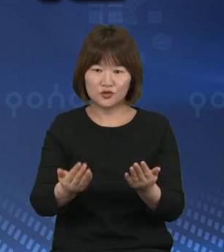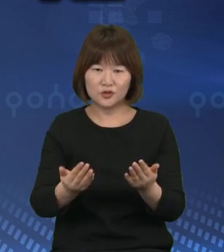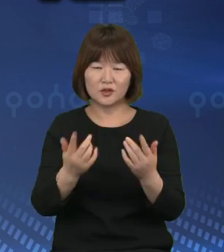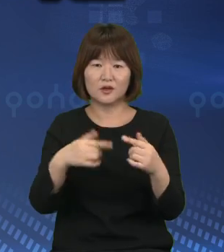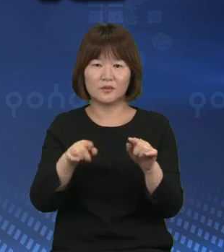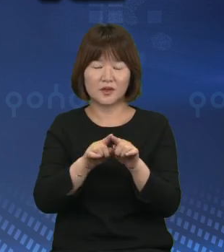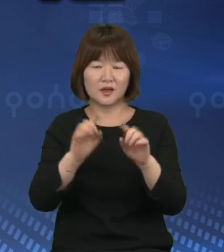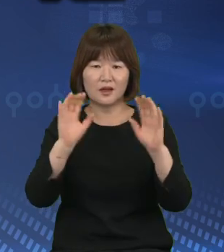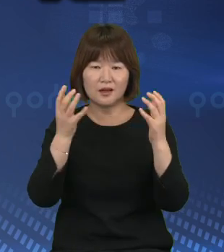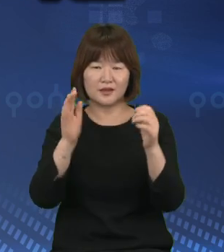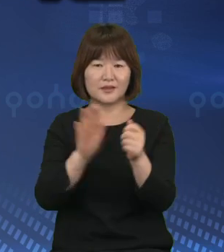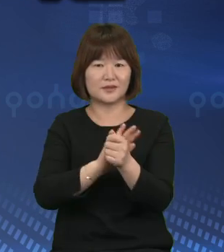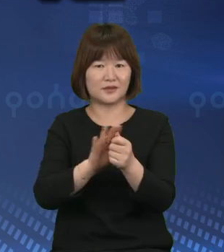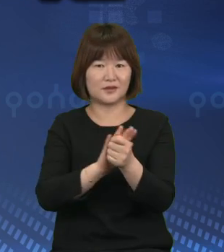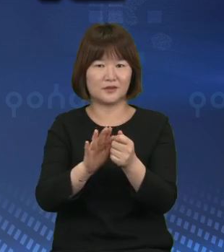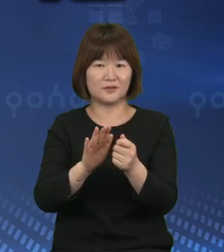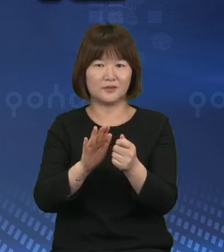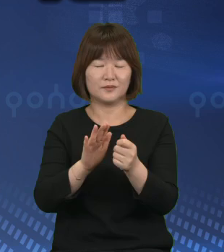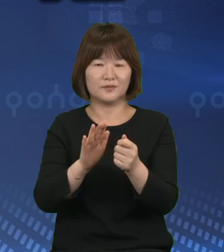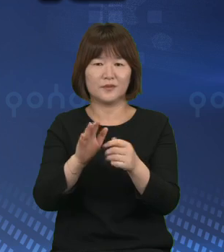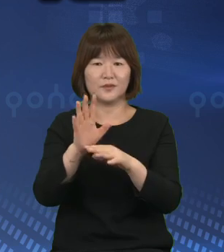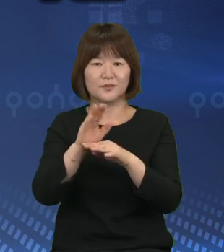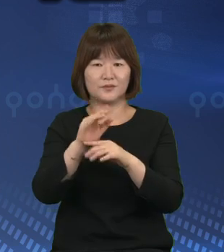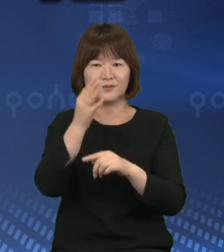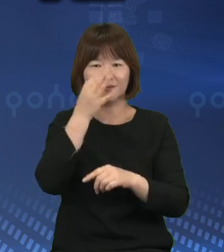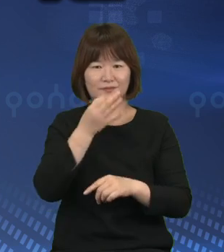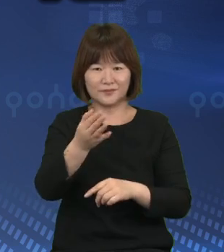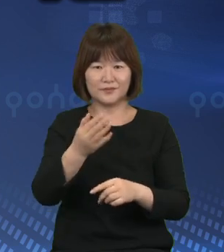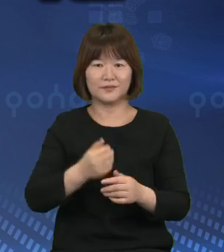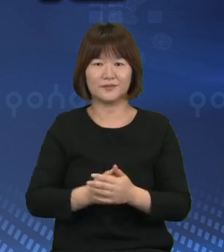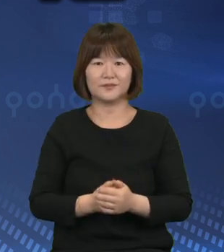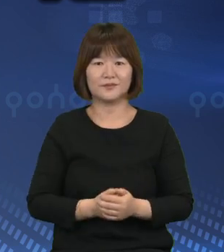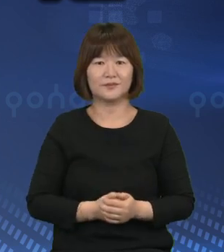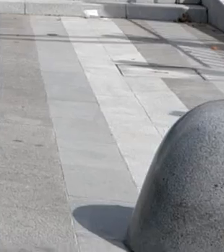육아 체험도 가능합니다. 포항 포스팅에서 소개해드립니다.